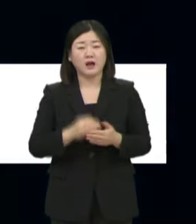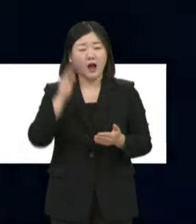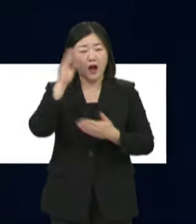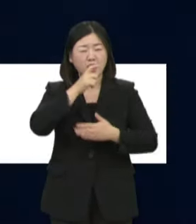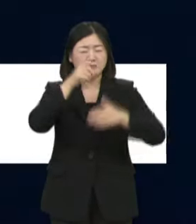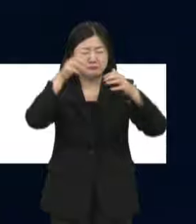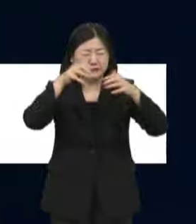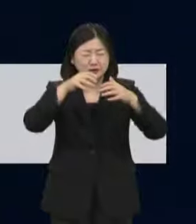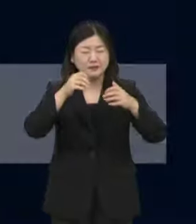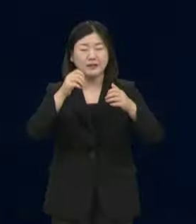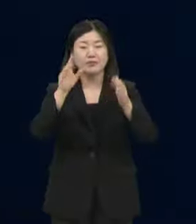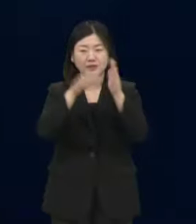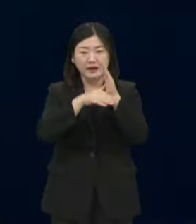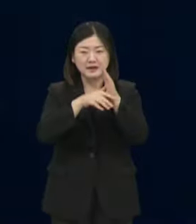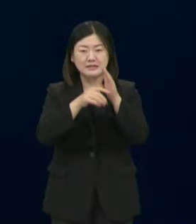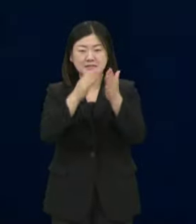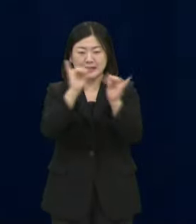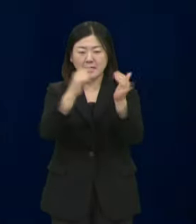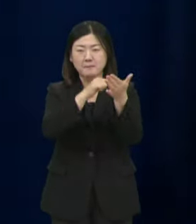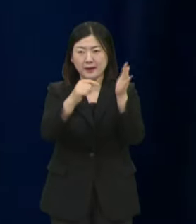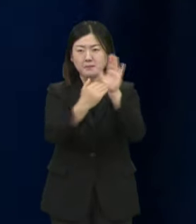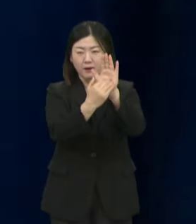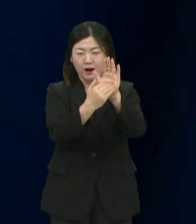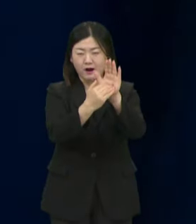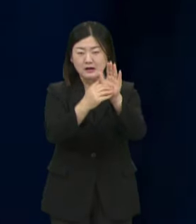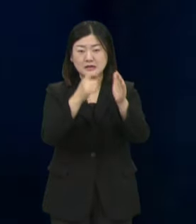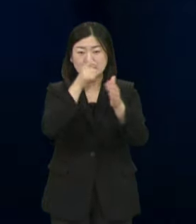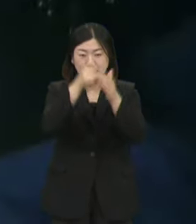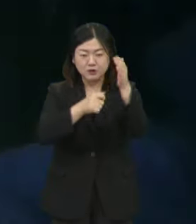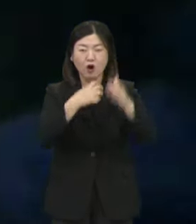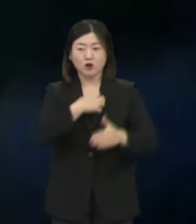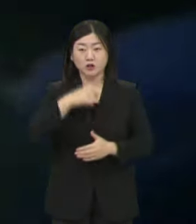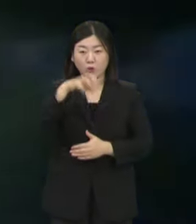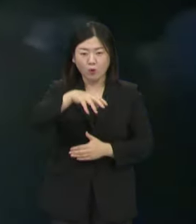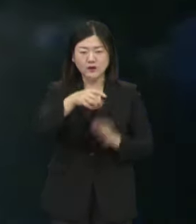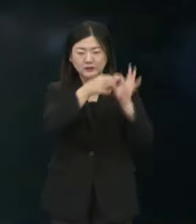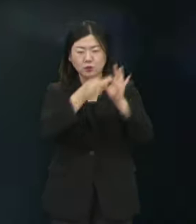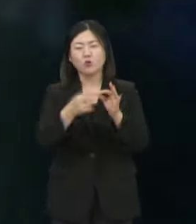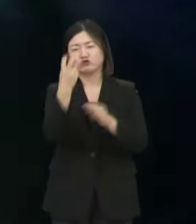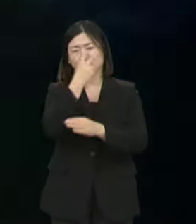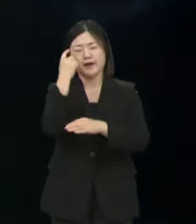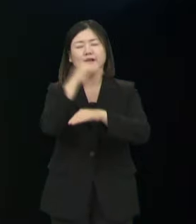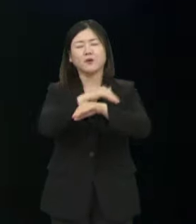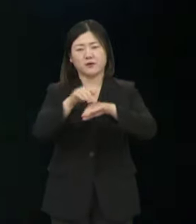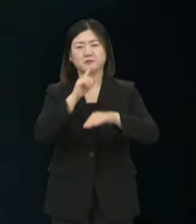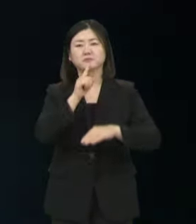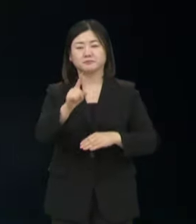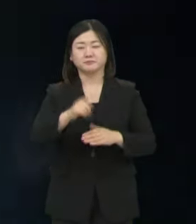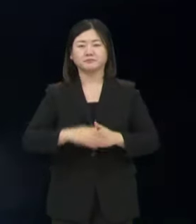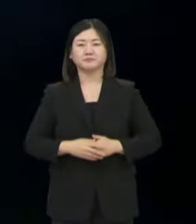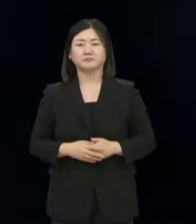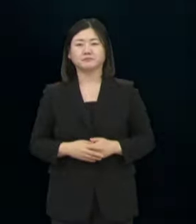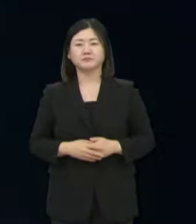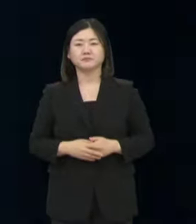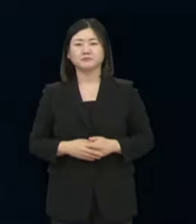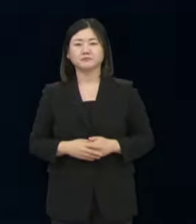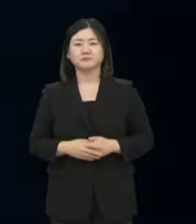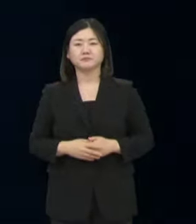경찰은 앞으로도 집중호우 시 인명피해 방지를 위해 침수 우려 지역에 대한 지속적 순찰 활동을 이어갈 방침입니다.